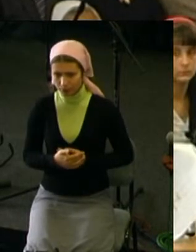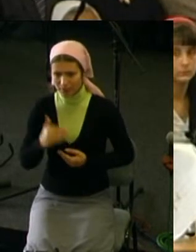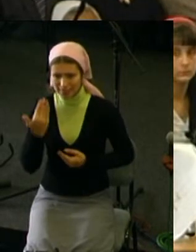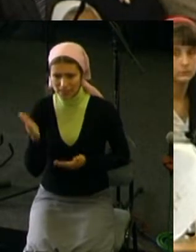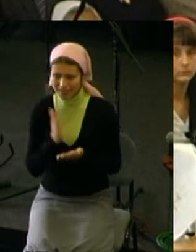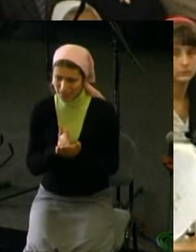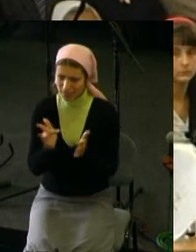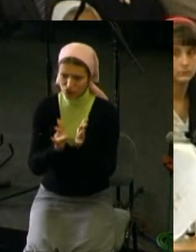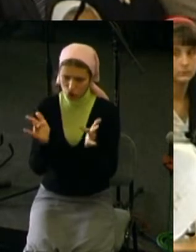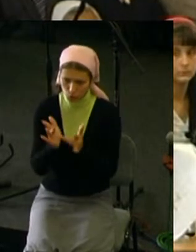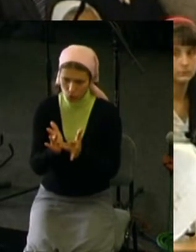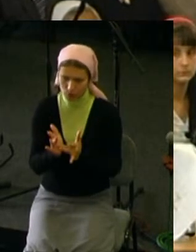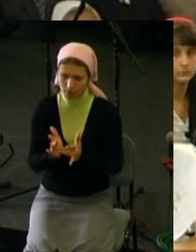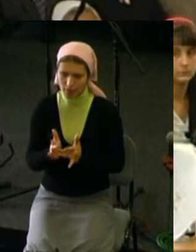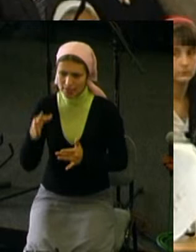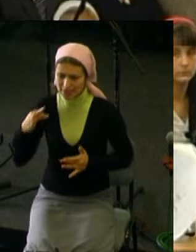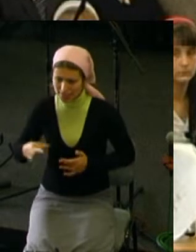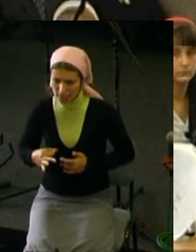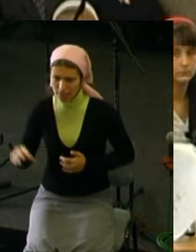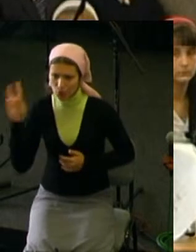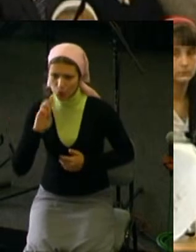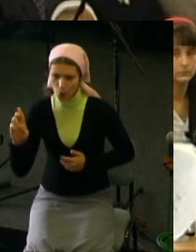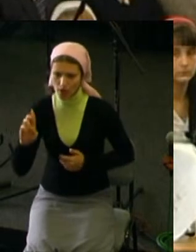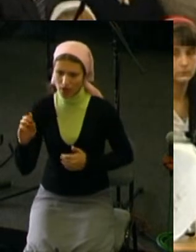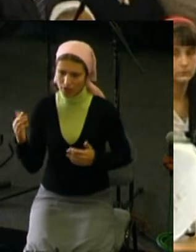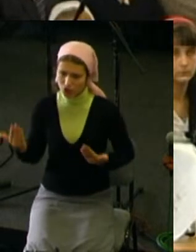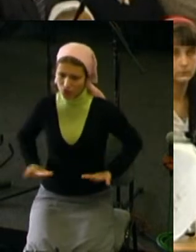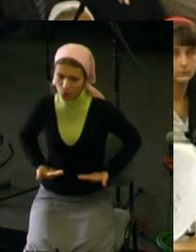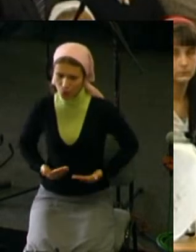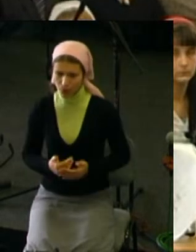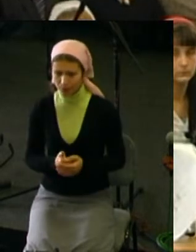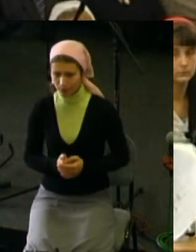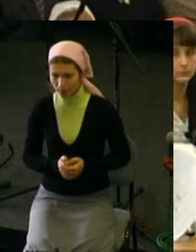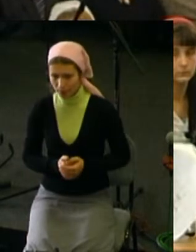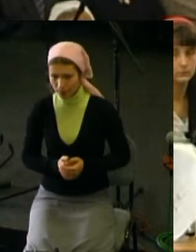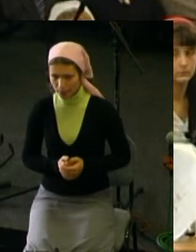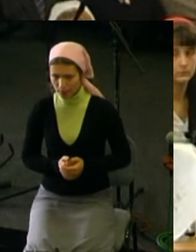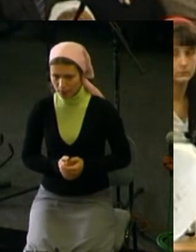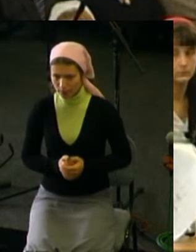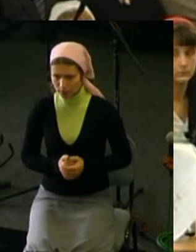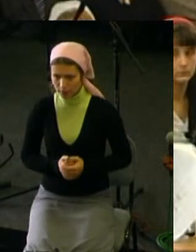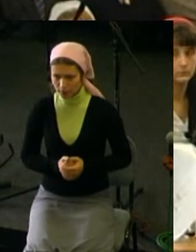А ти є Христос Син Бога Живого світло